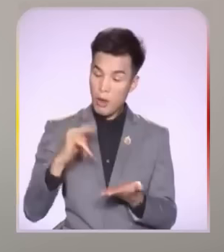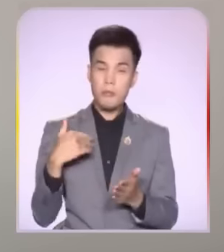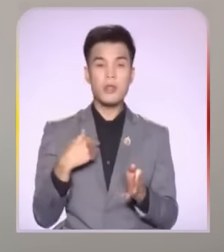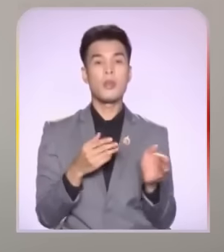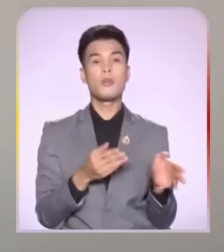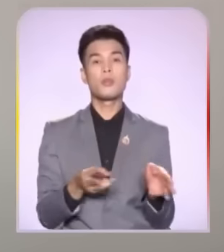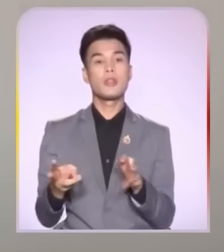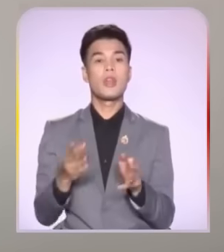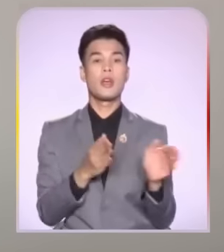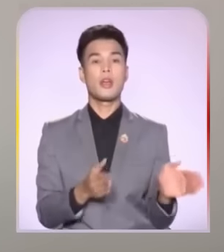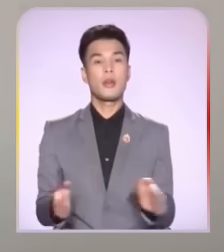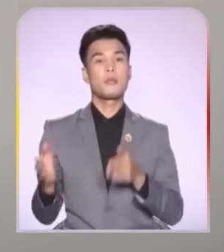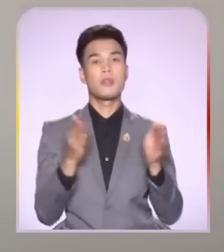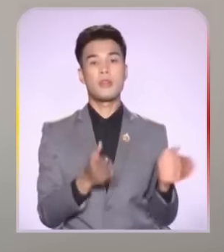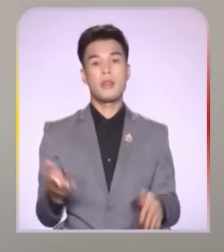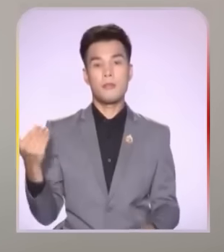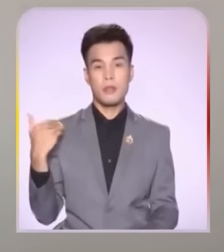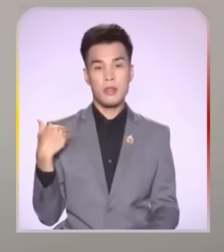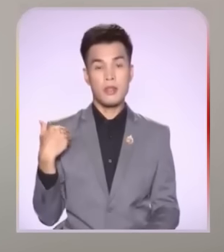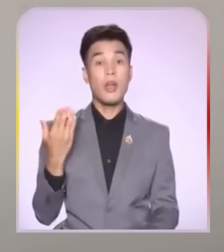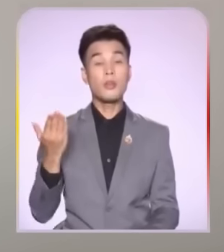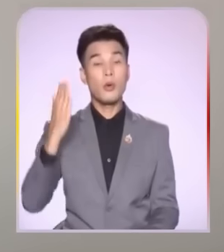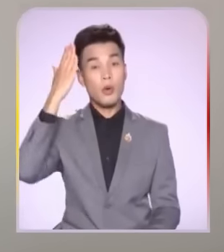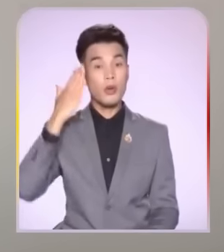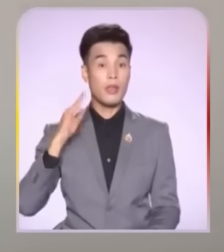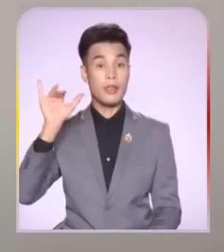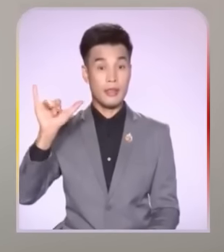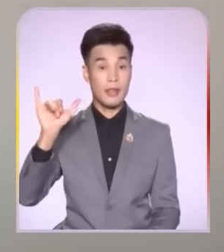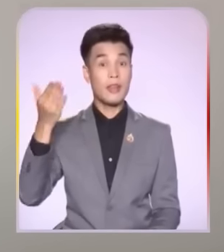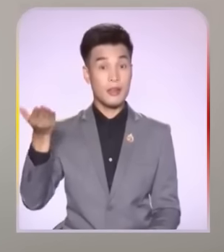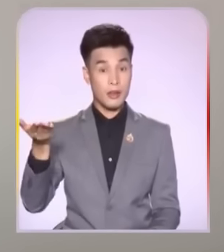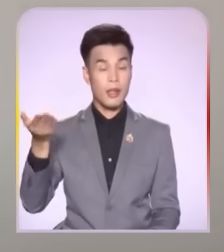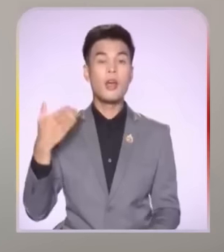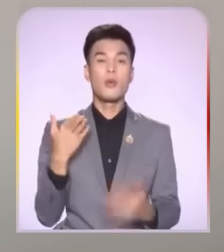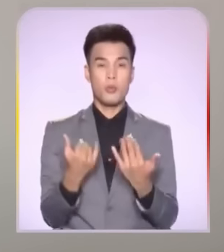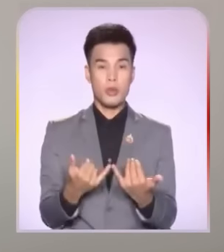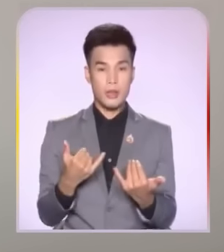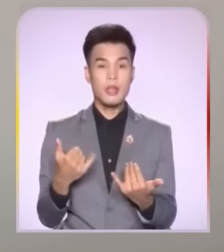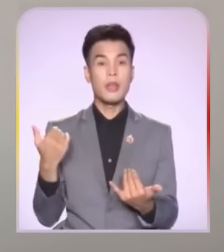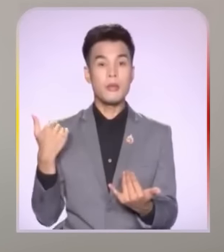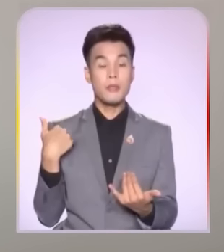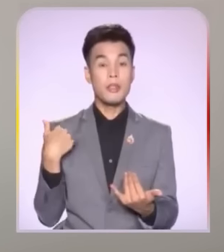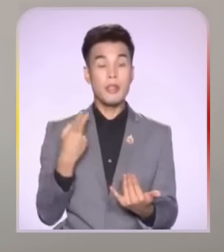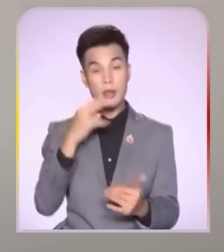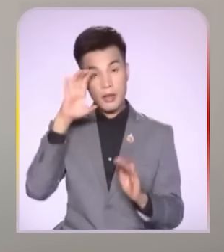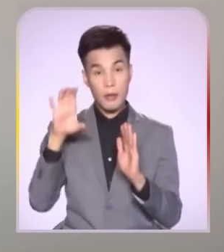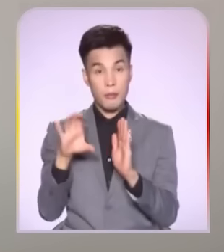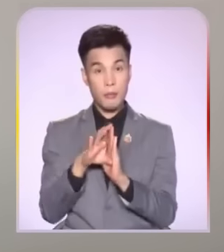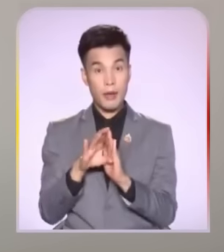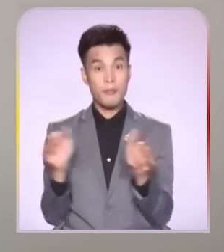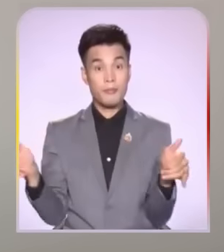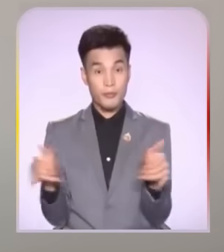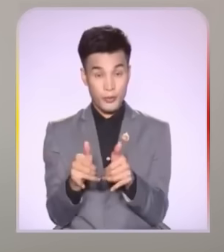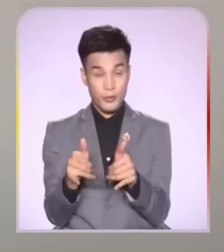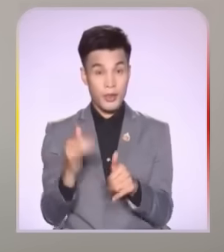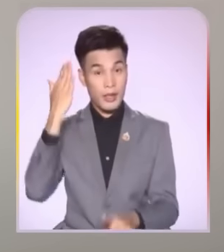ของมันอยู่แล้วนะคะทีนี้พอพูดถึงคุณยิ่งลักษณ์คุณผู้ชมดูภาพนี้ค่ะเพราะว่าวันนี้นะคะก็มีการนำภาพเมื่อสักครู่นี้ค่ะ